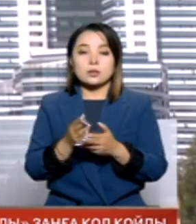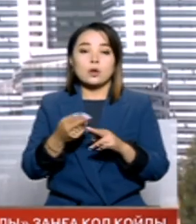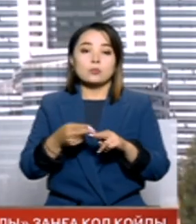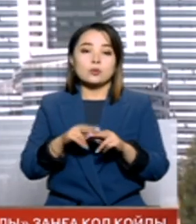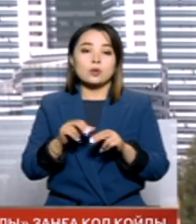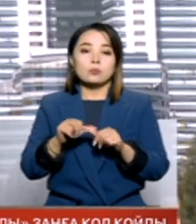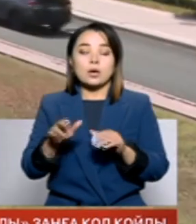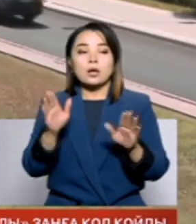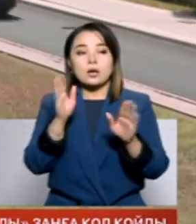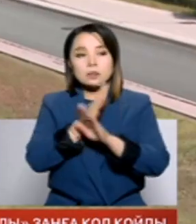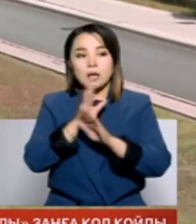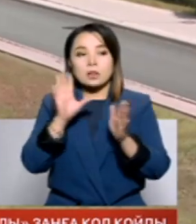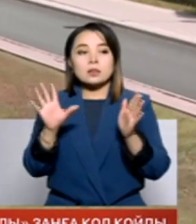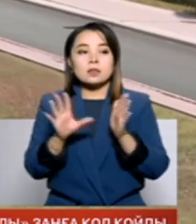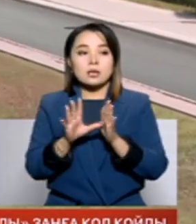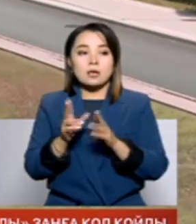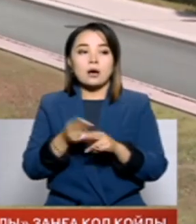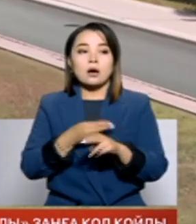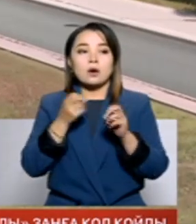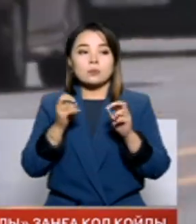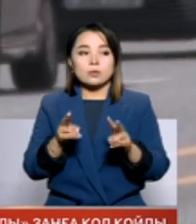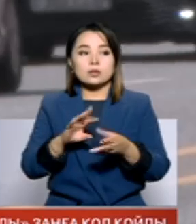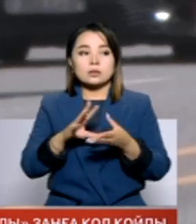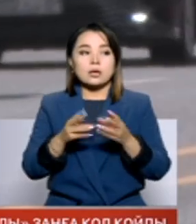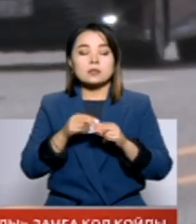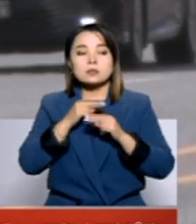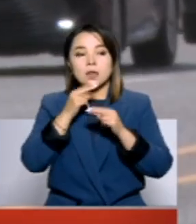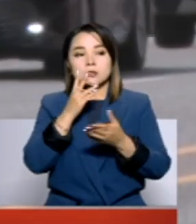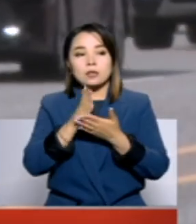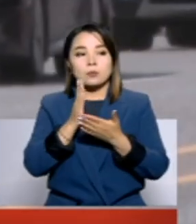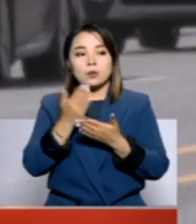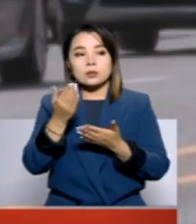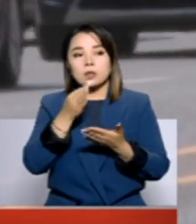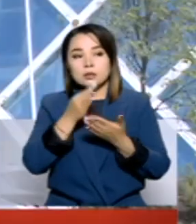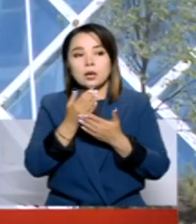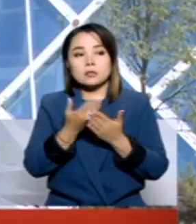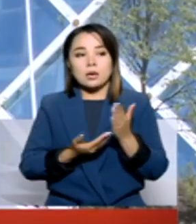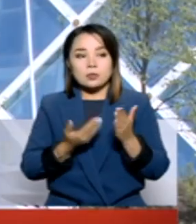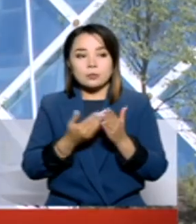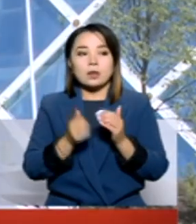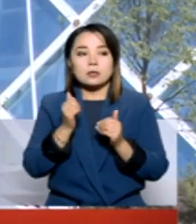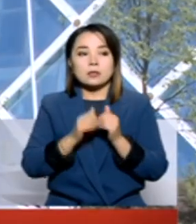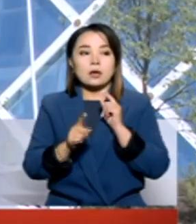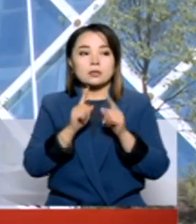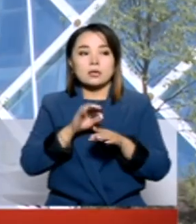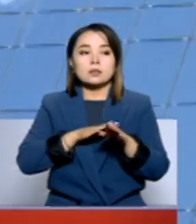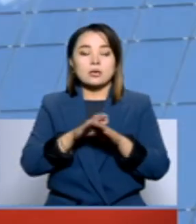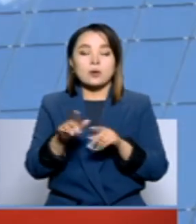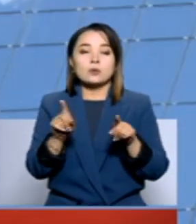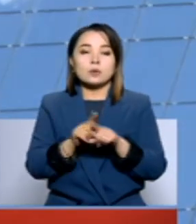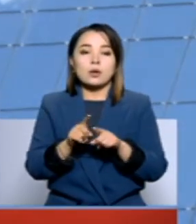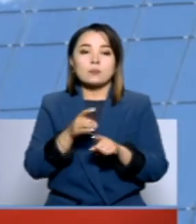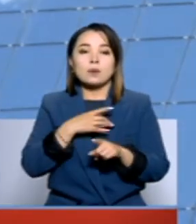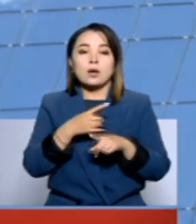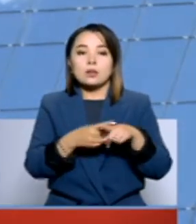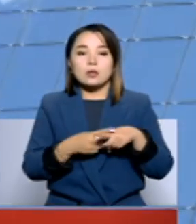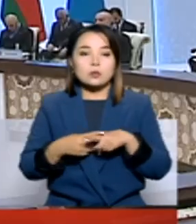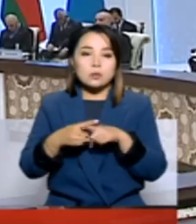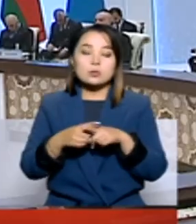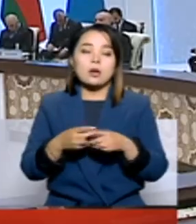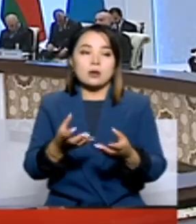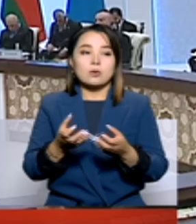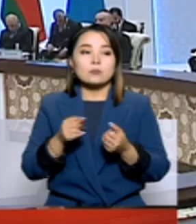Бұдан бөлек экология, энергетикалық қауіпсіздік мәселелерде назардан тыс қалмайды дейді сарапшылар. Әрі саммитте Беларусьті ұйымға қабылдау жоспарланып